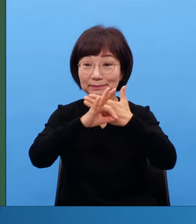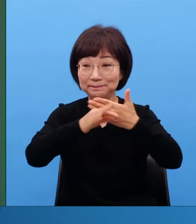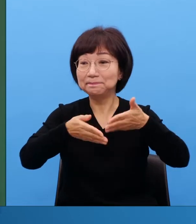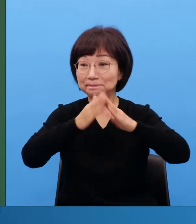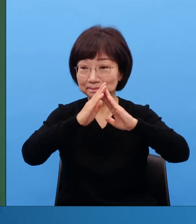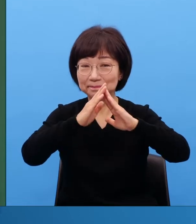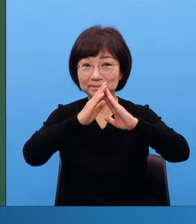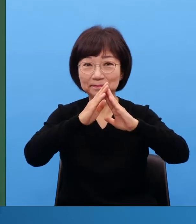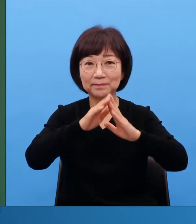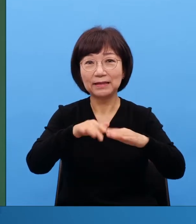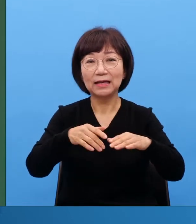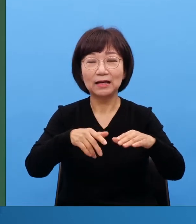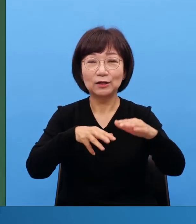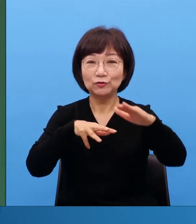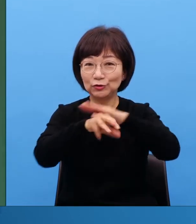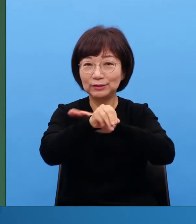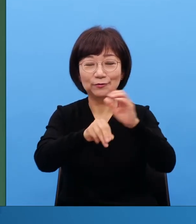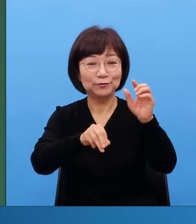또